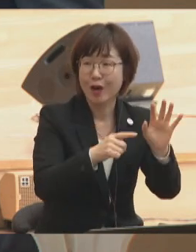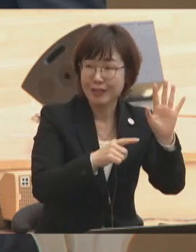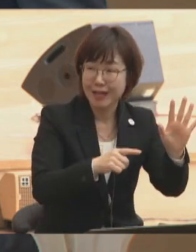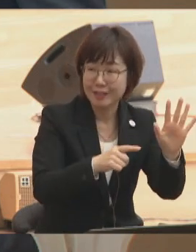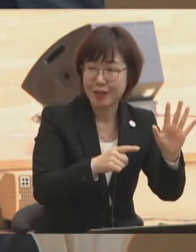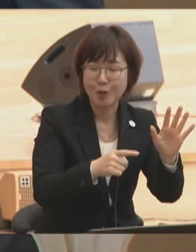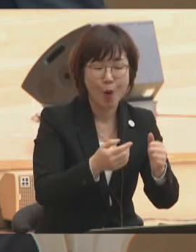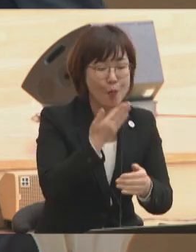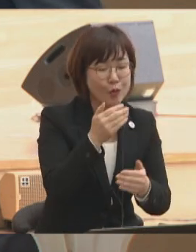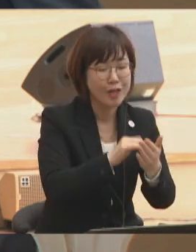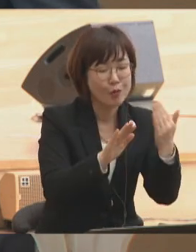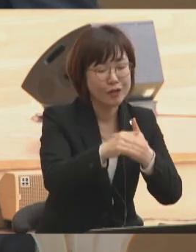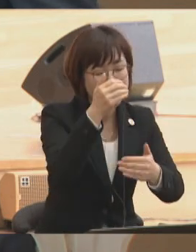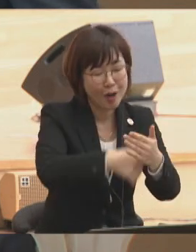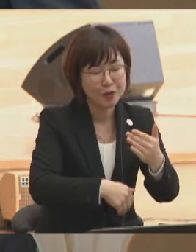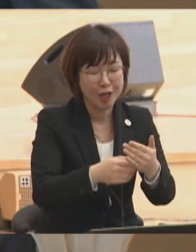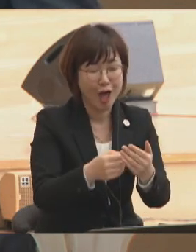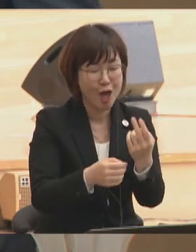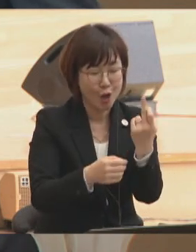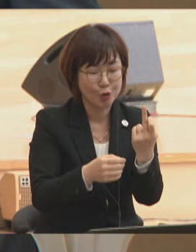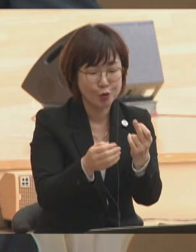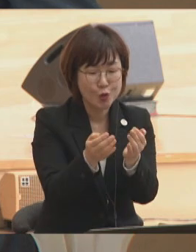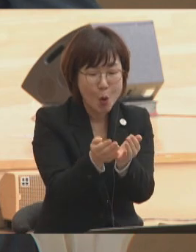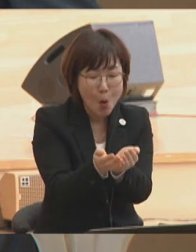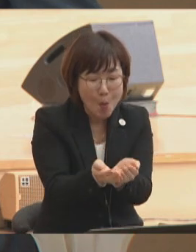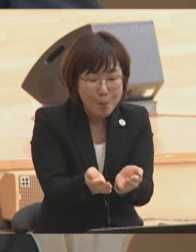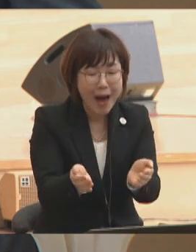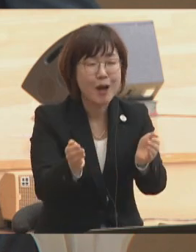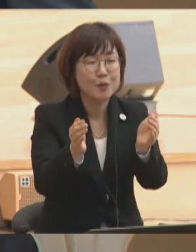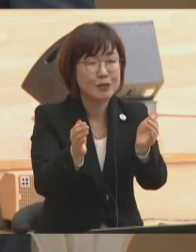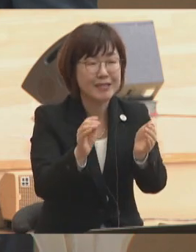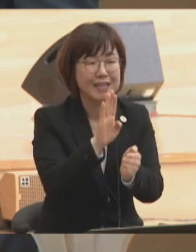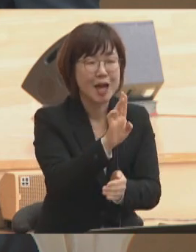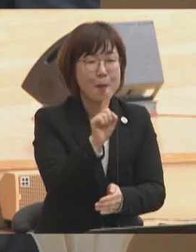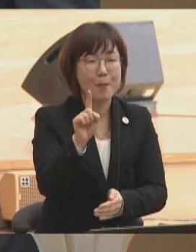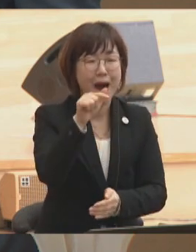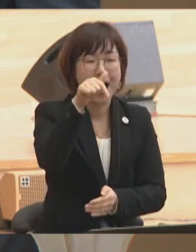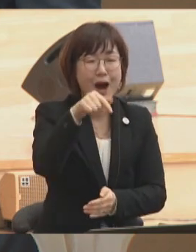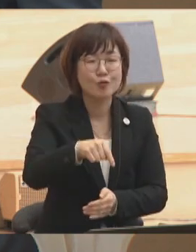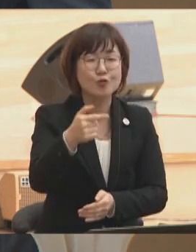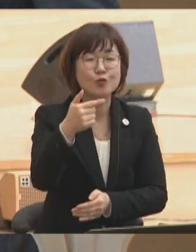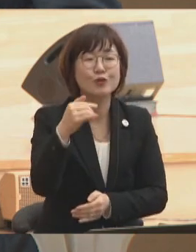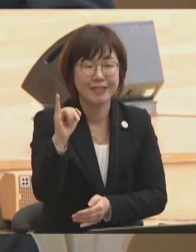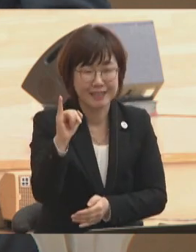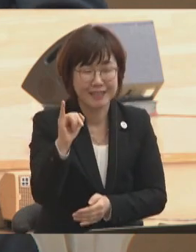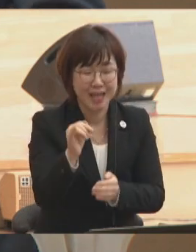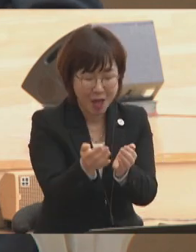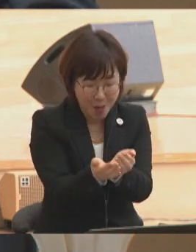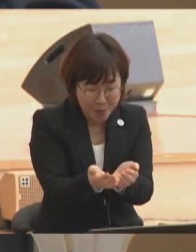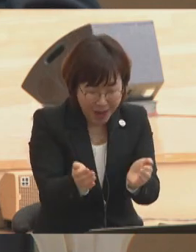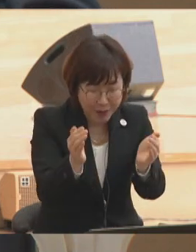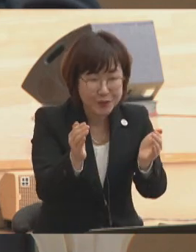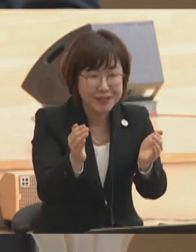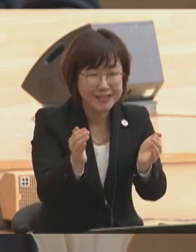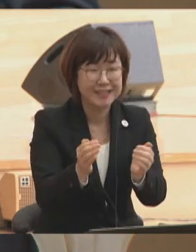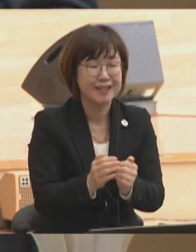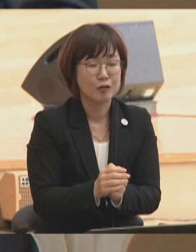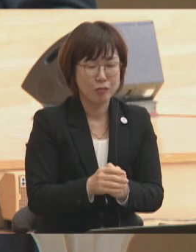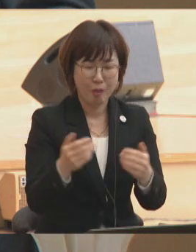남은 조각이 열두 바구니에 찼더라. 열두 바구니. 그러면 반대로